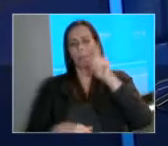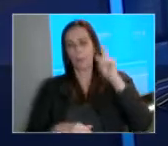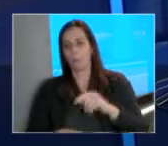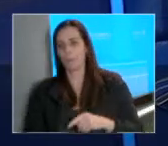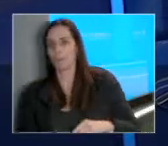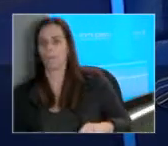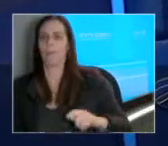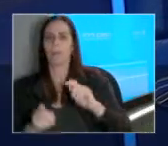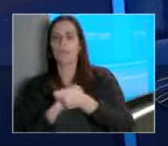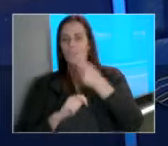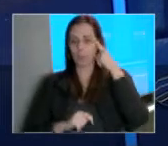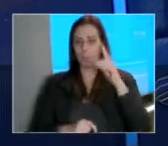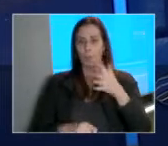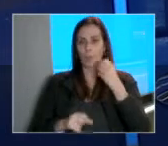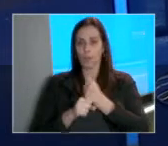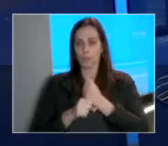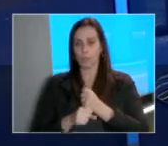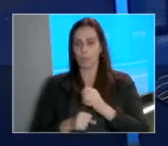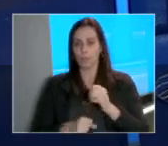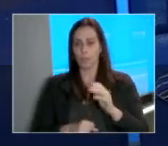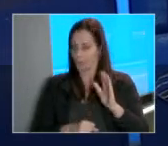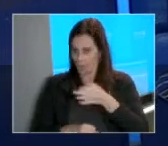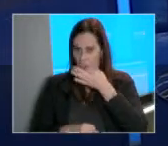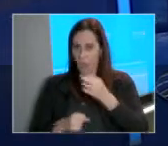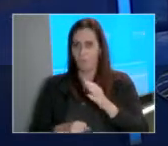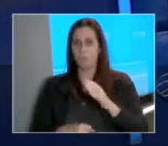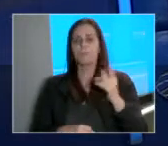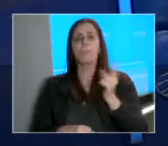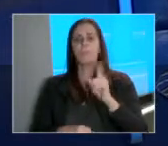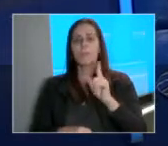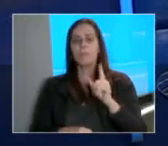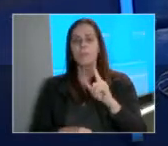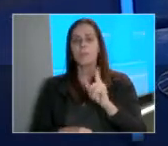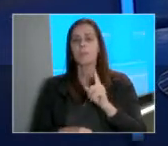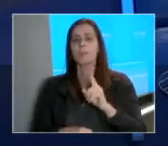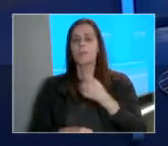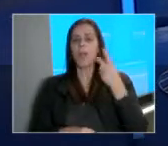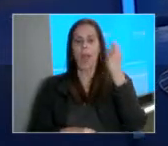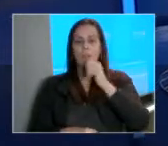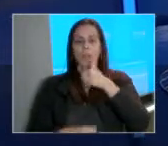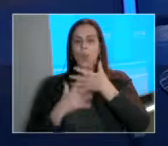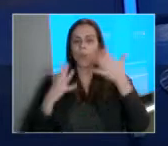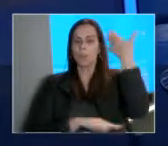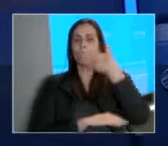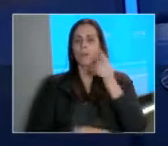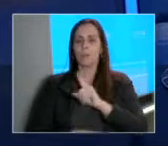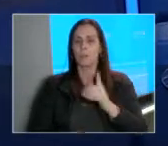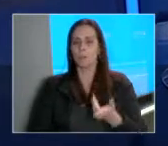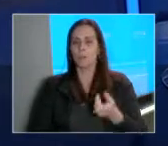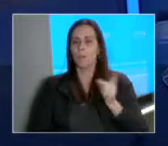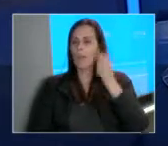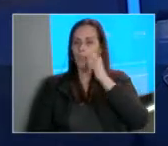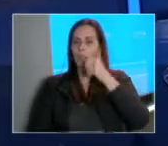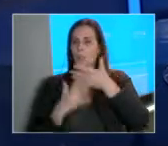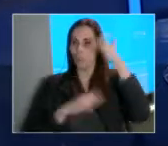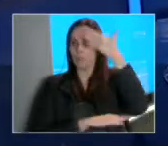אז נשנה את הדעה שלנו. בוא נעשה טריוויה מהירה, ברשותך. מי הוא העבריין הגדול ביותר במדינת ישראל? מי? מי